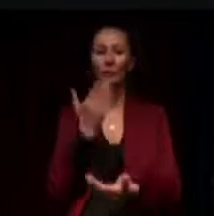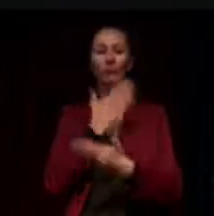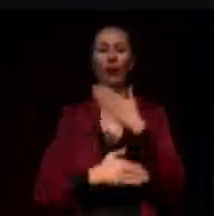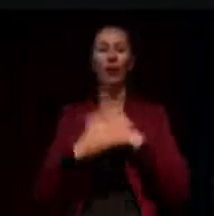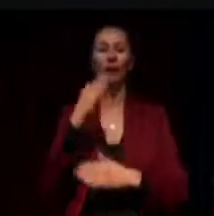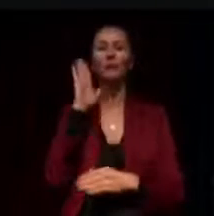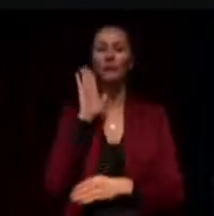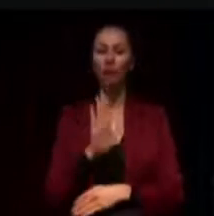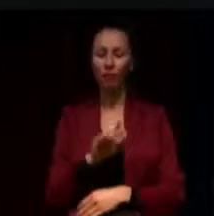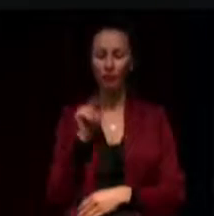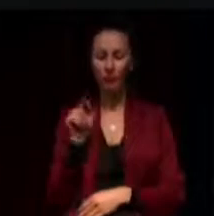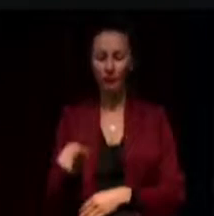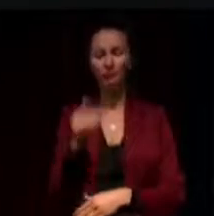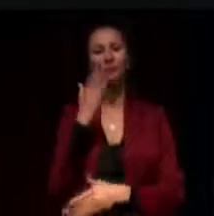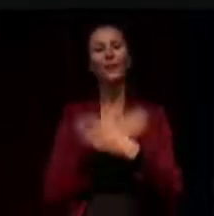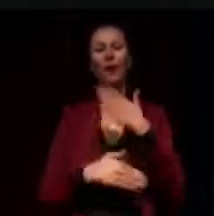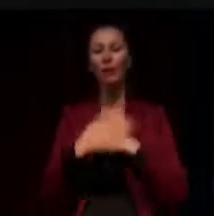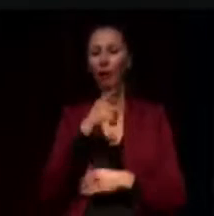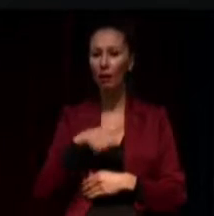yaralımız kaldı.